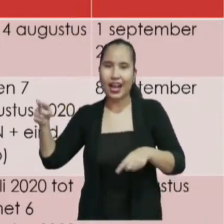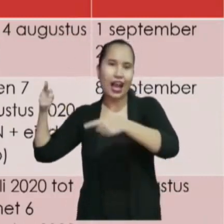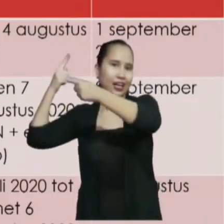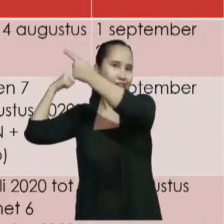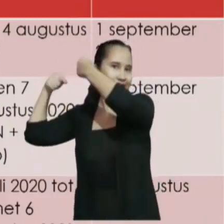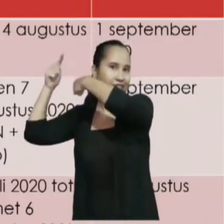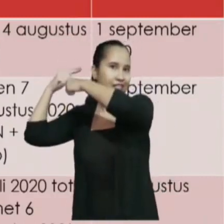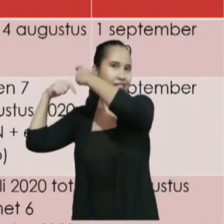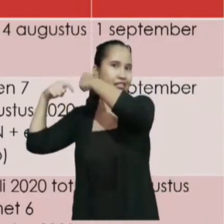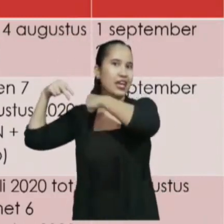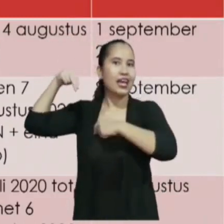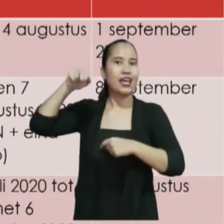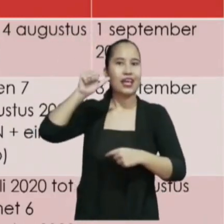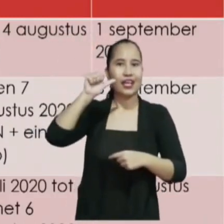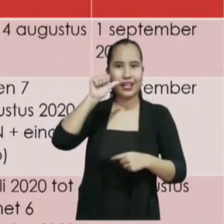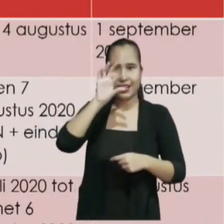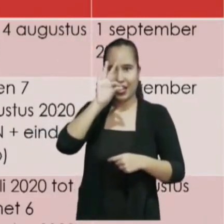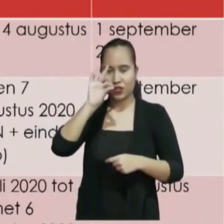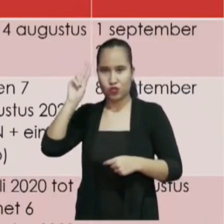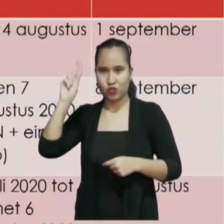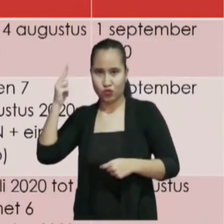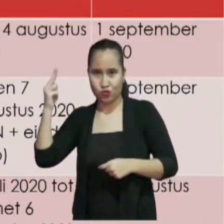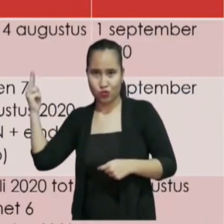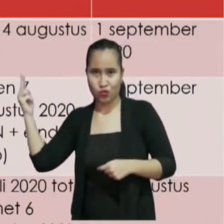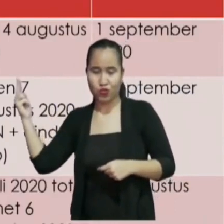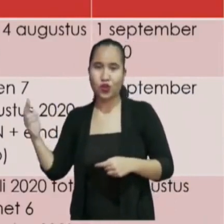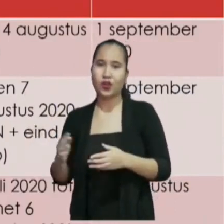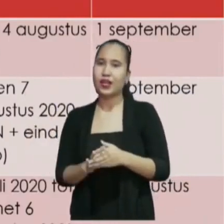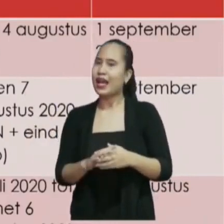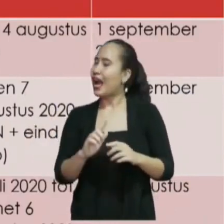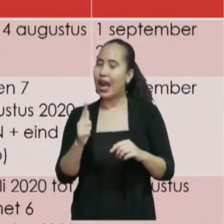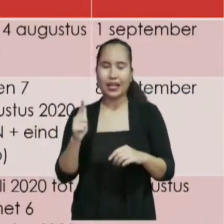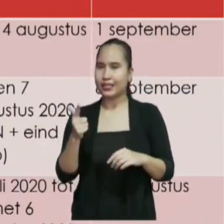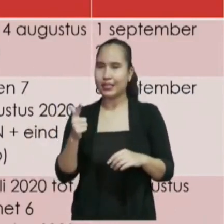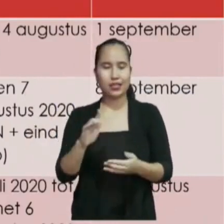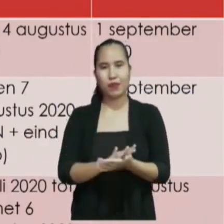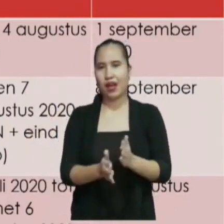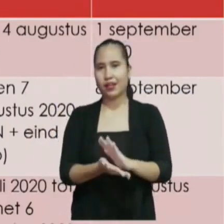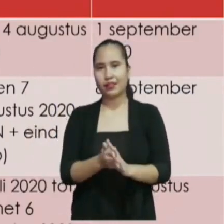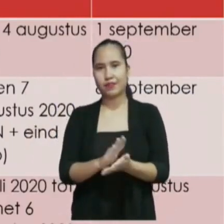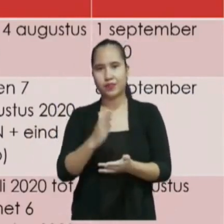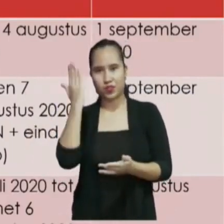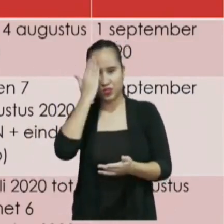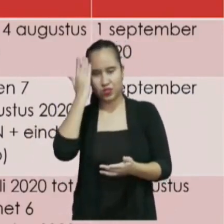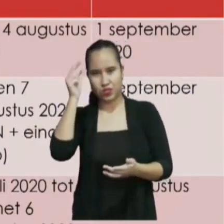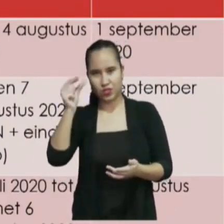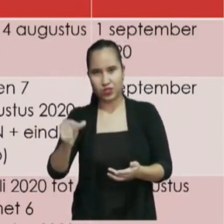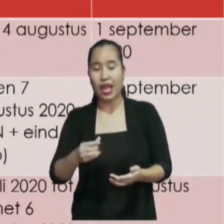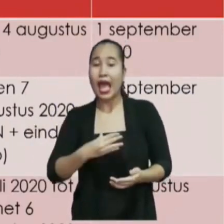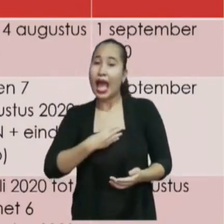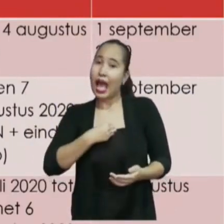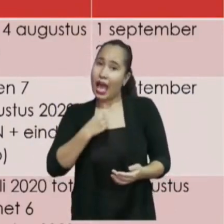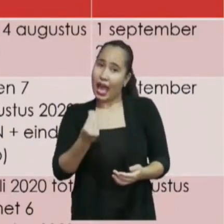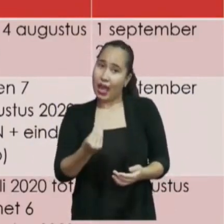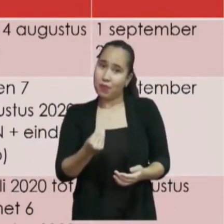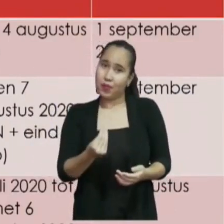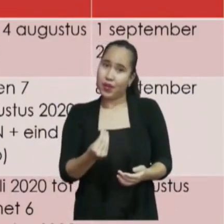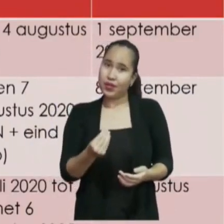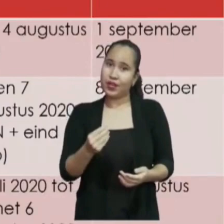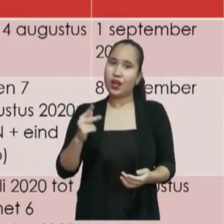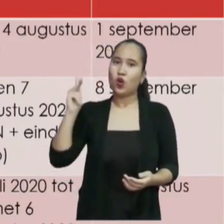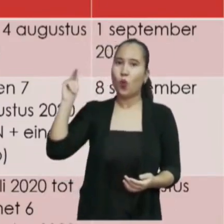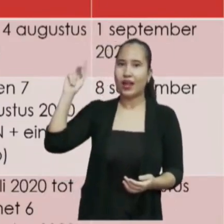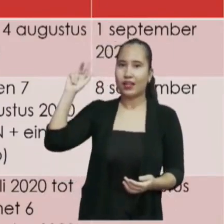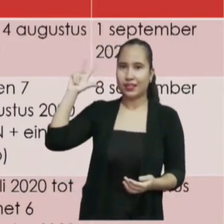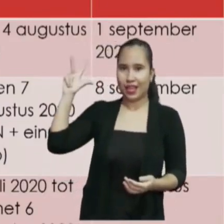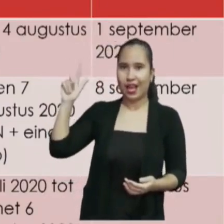geschiedenis en natuuronderwijs, niet aan de orde zullen komen. De kinderen, de leerlingen hebben de kwartaalcijfers, het